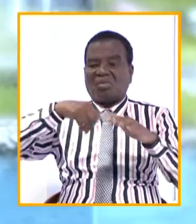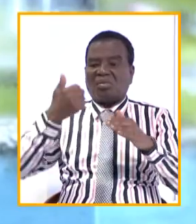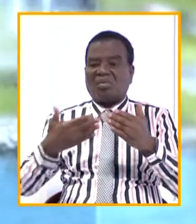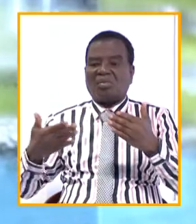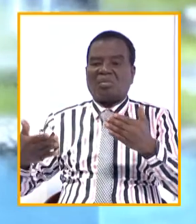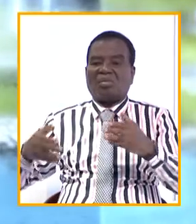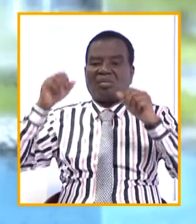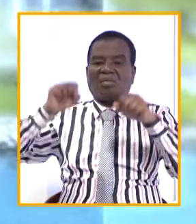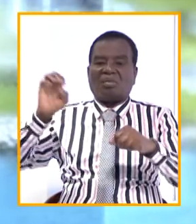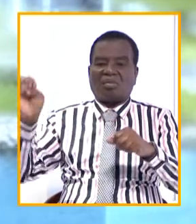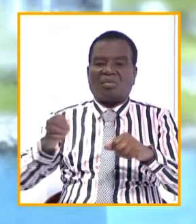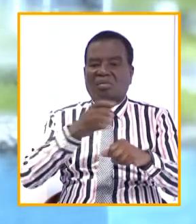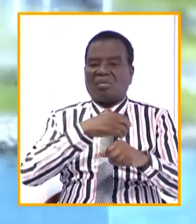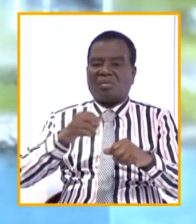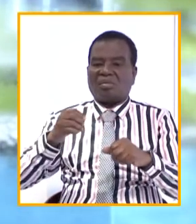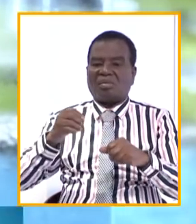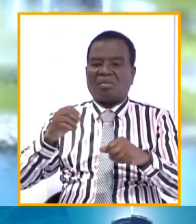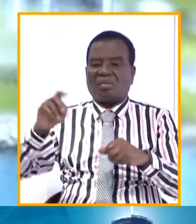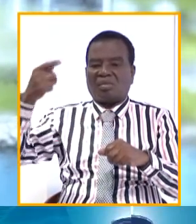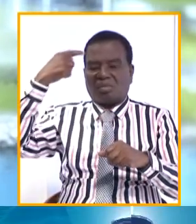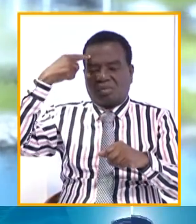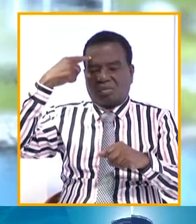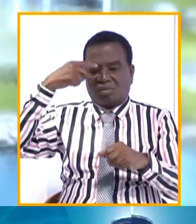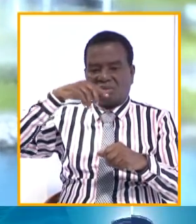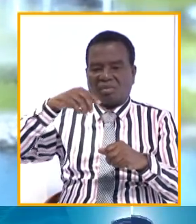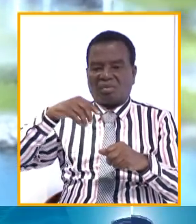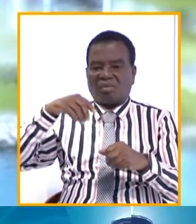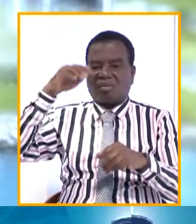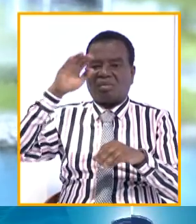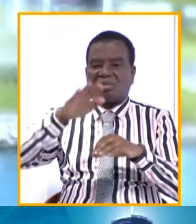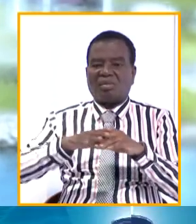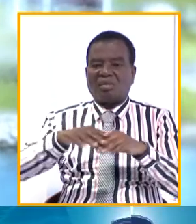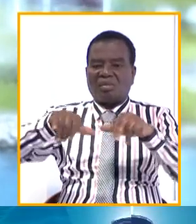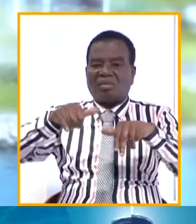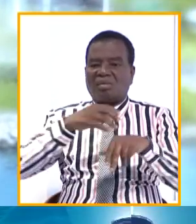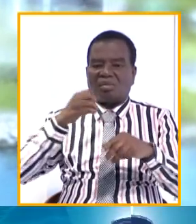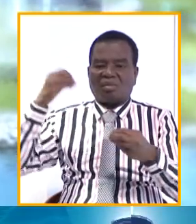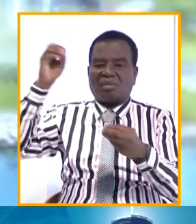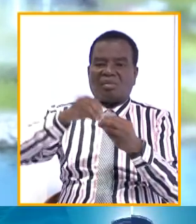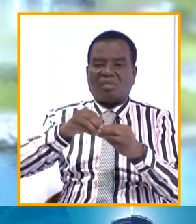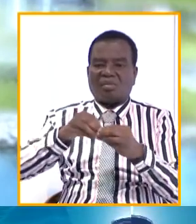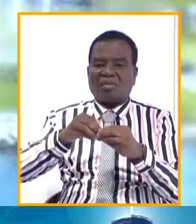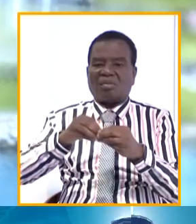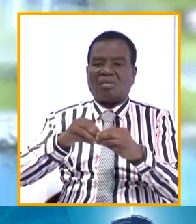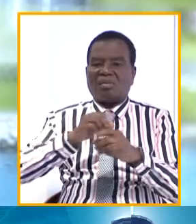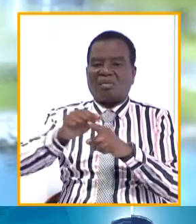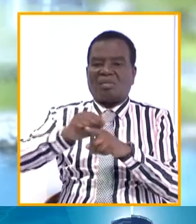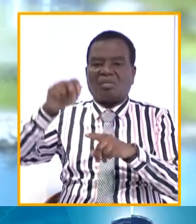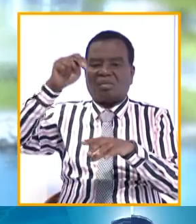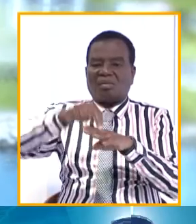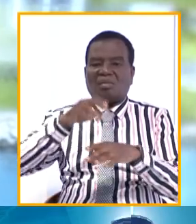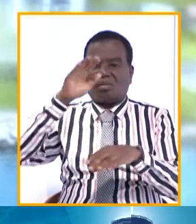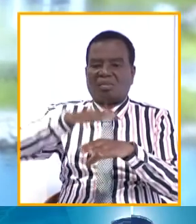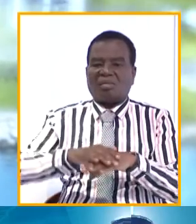à présent, les capacités des agents de l'État et des responsables environnementaux en matière d'analyse des données seront renforcées via une formation sur la